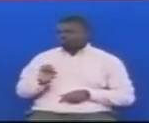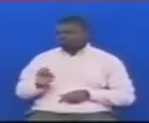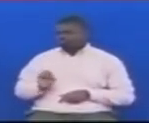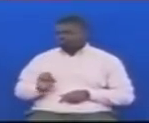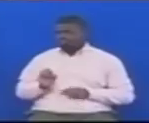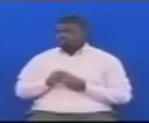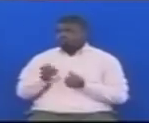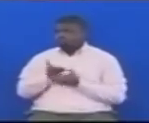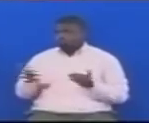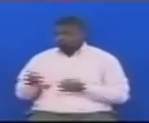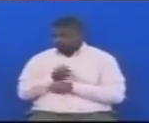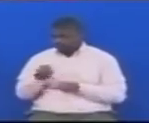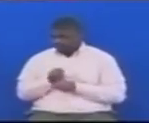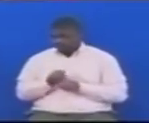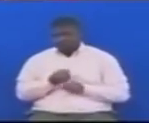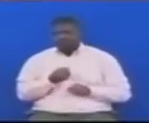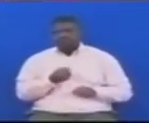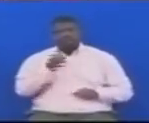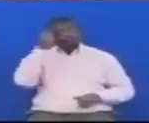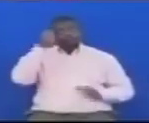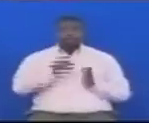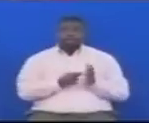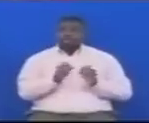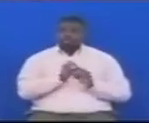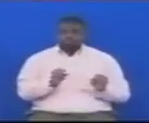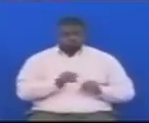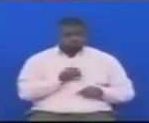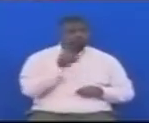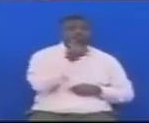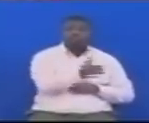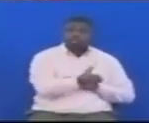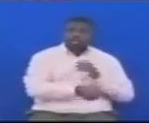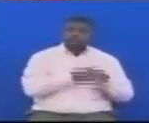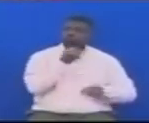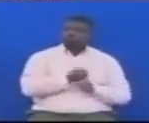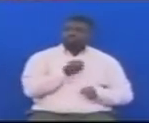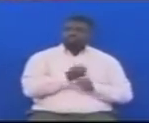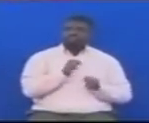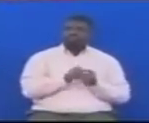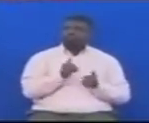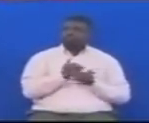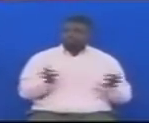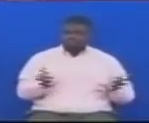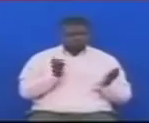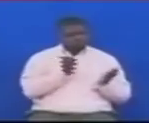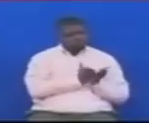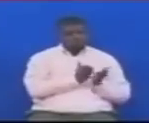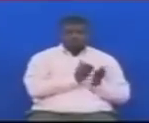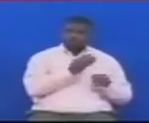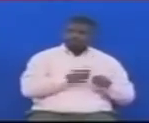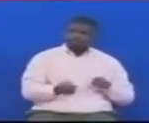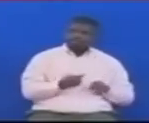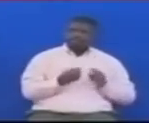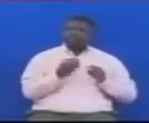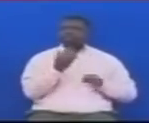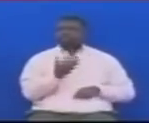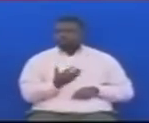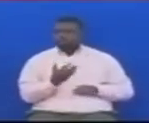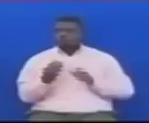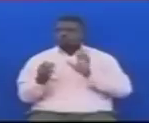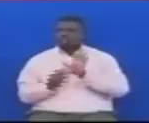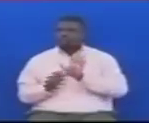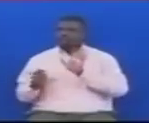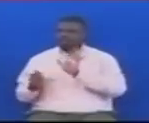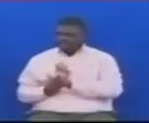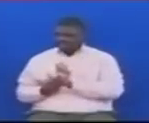kimefanyika, lakini pia haimaanishi kwamba siku za usoni hatutafanya kitu kingine. Kwa hiyo ni shule 588 katika